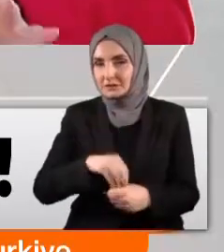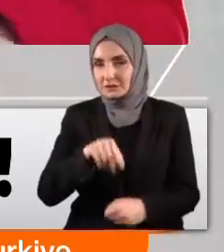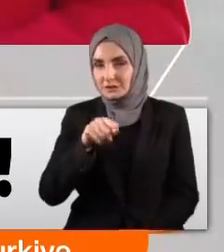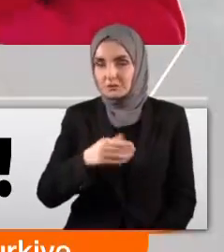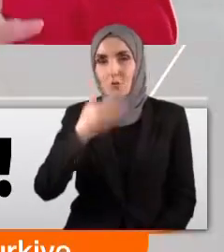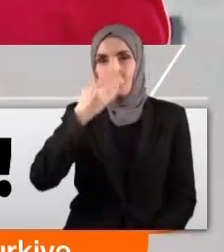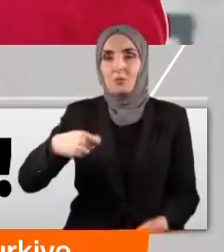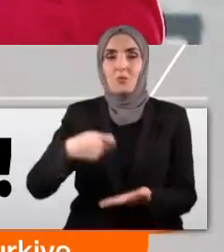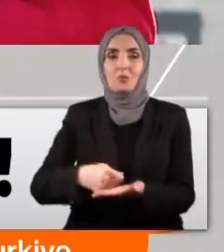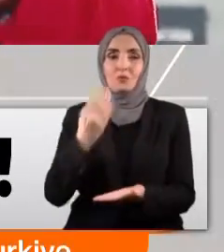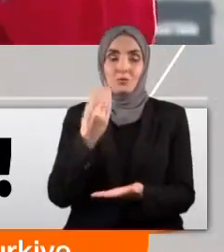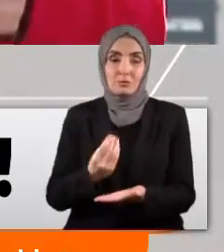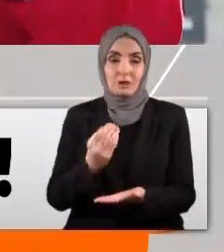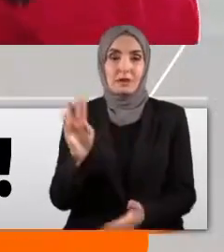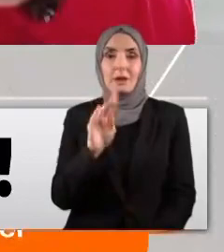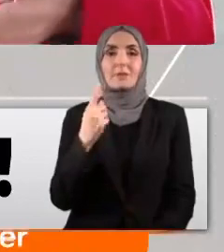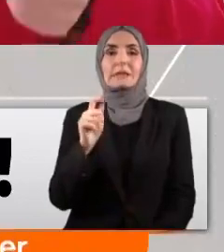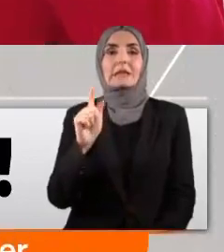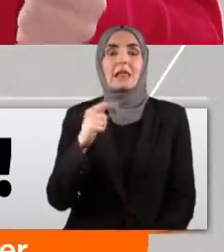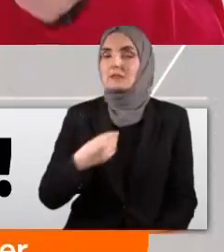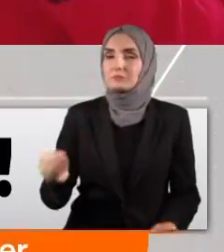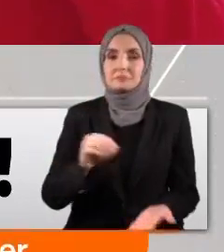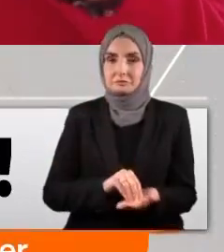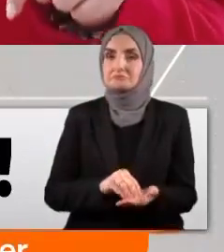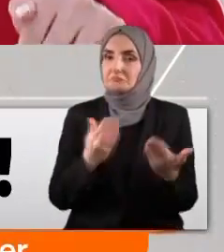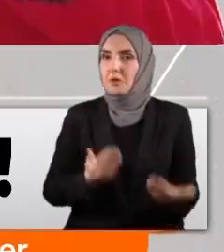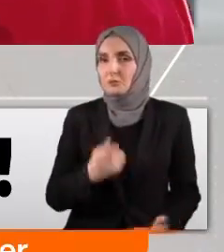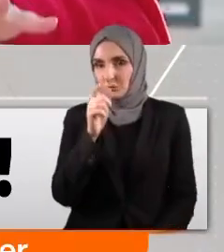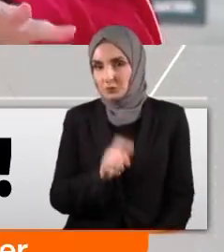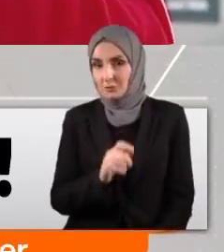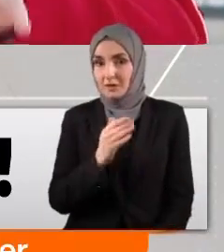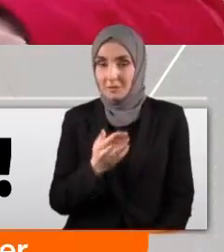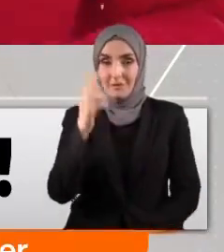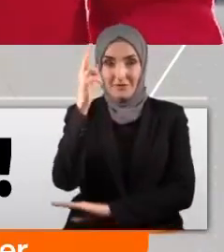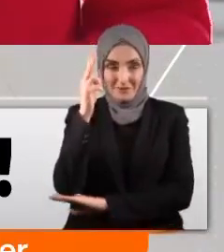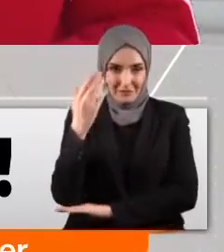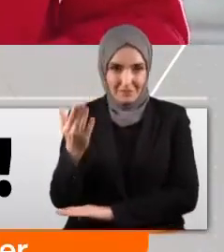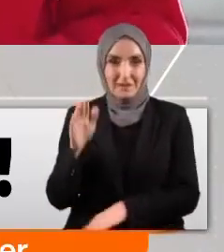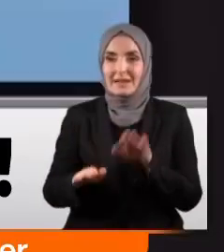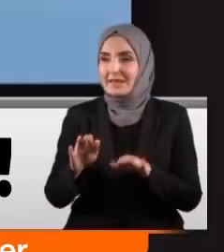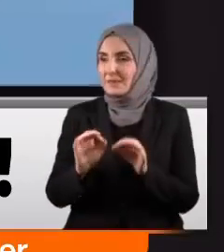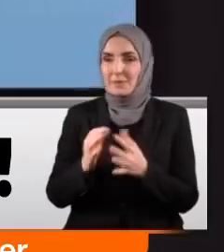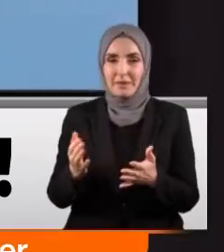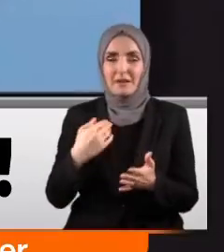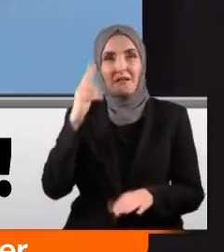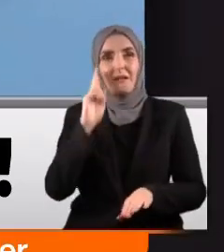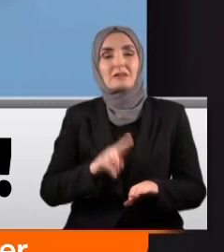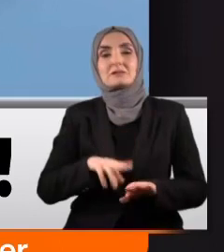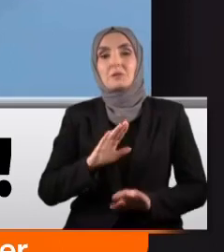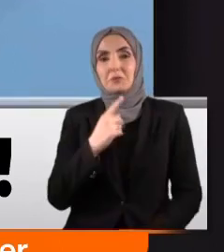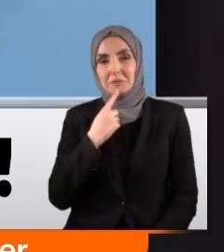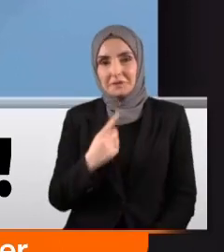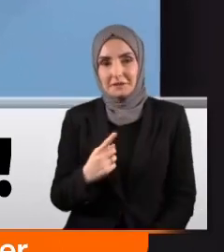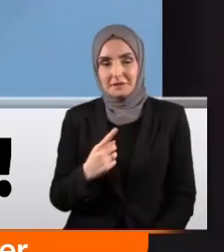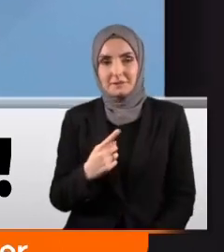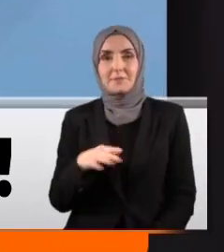4.000 aldığını kabul etti ama Hangi firma Hangi reklam işi için olduğunu hatırlamadığını söyledi reklam ve Prodüksiyon